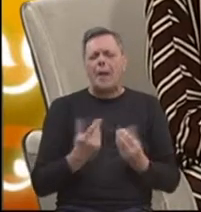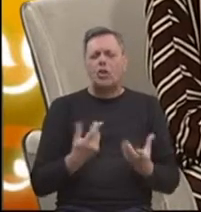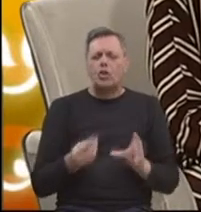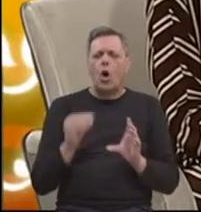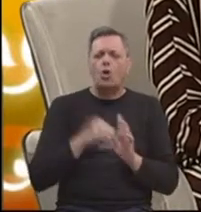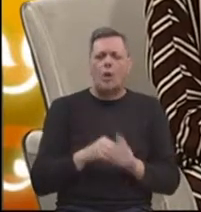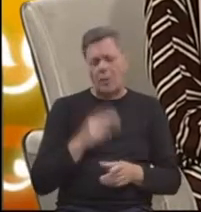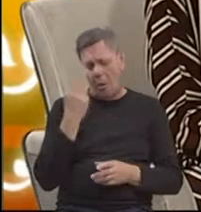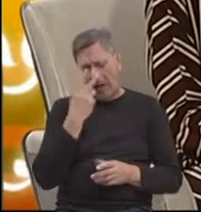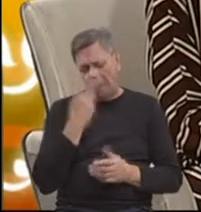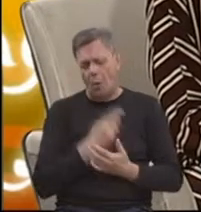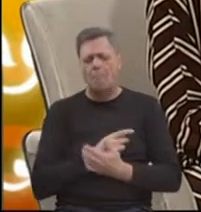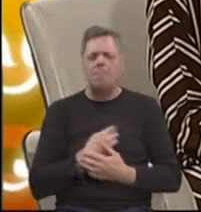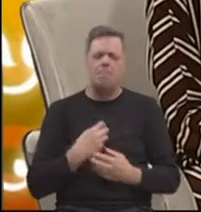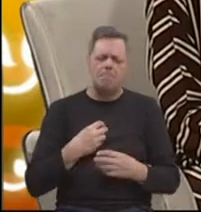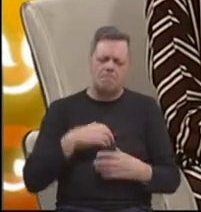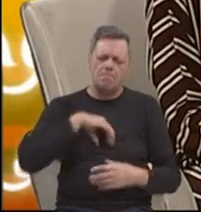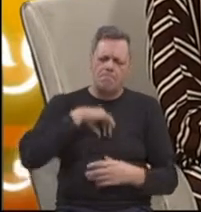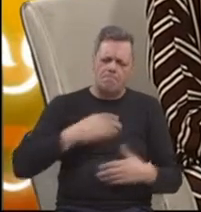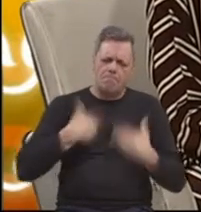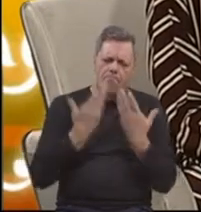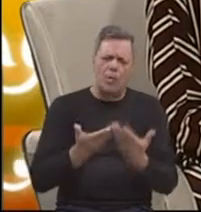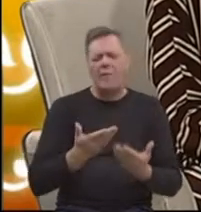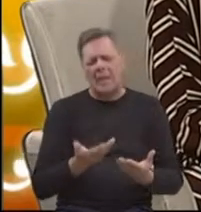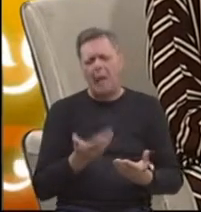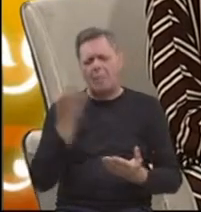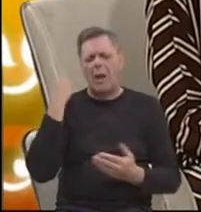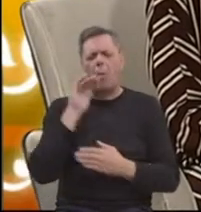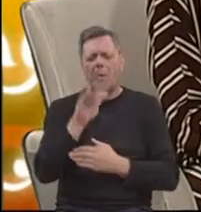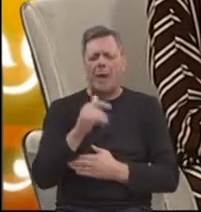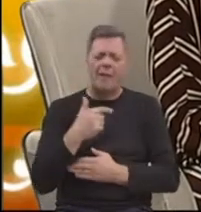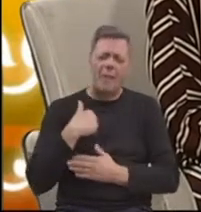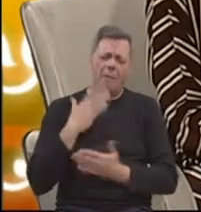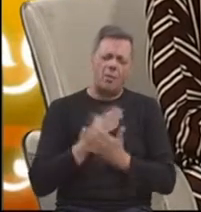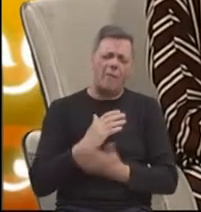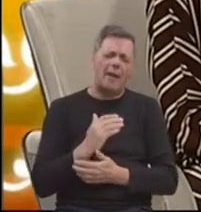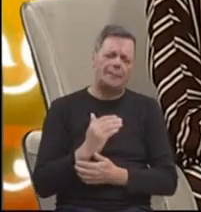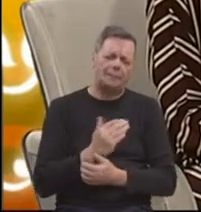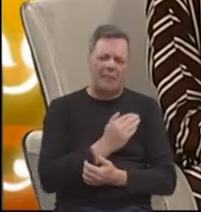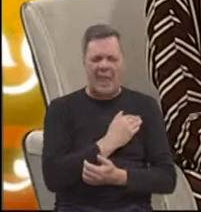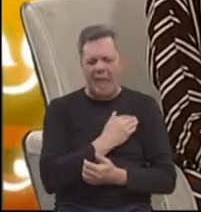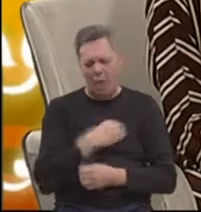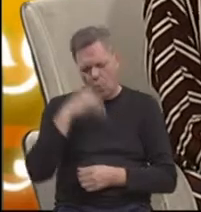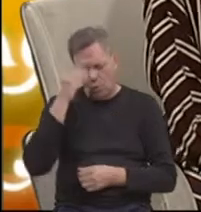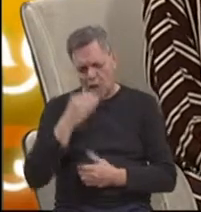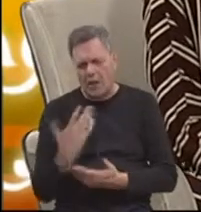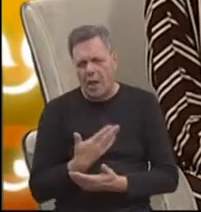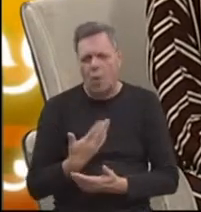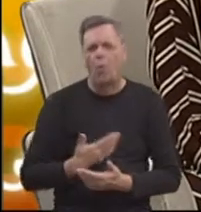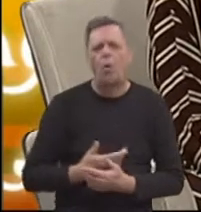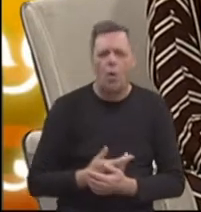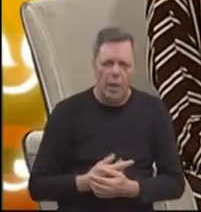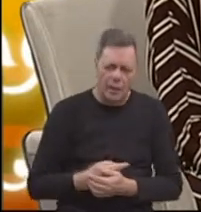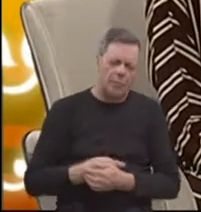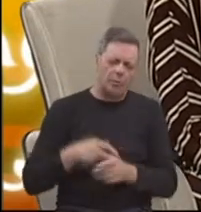dodatno naravno motivira prilikom same prijave. Međutim, definitivno se nama uvijek javljaju stručnjaci koji se bave